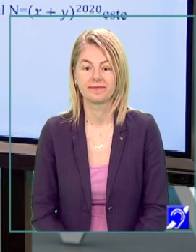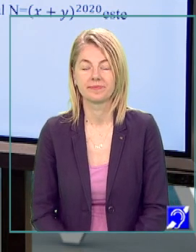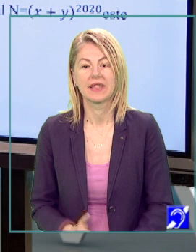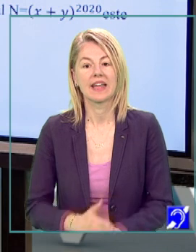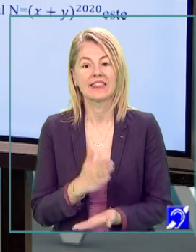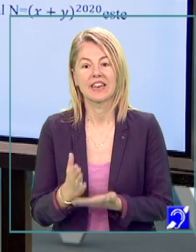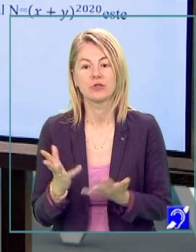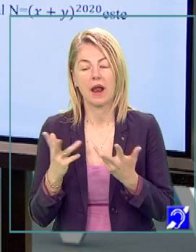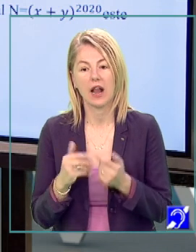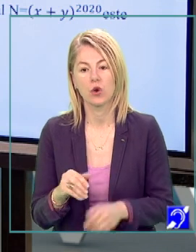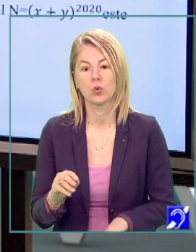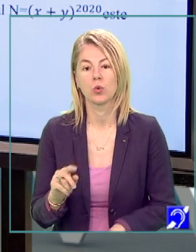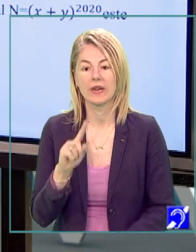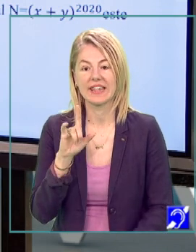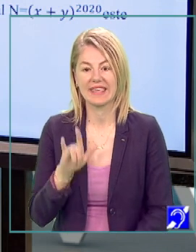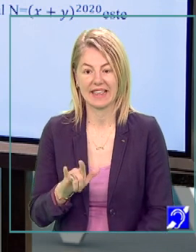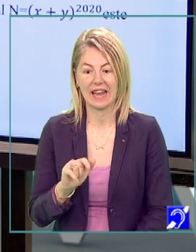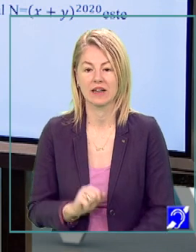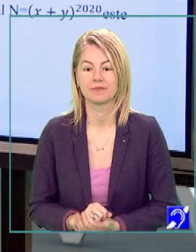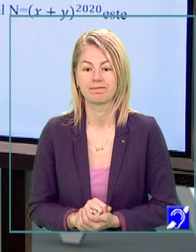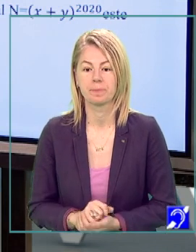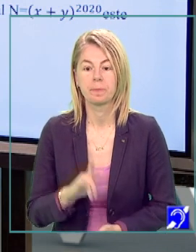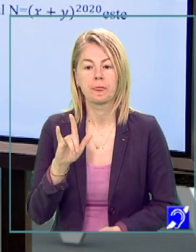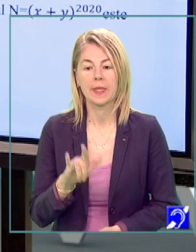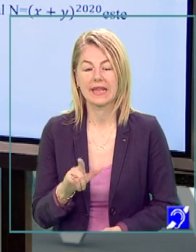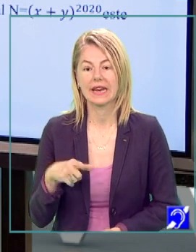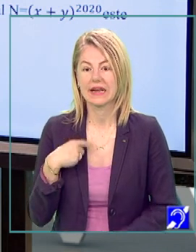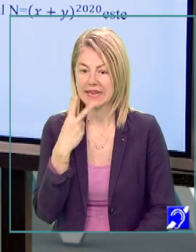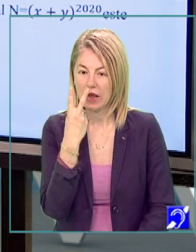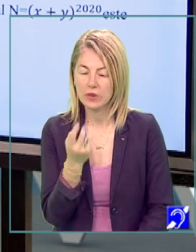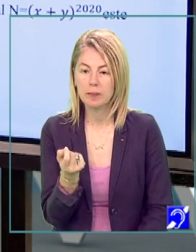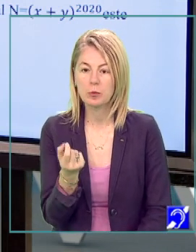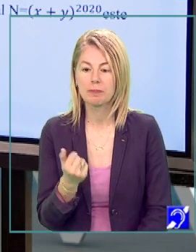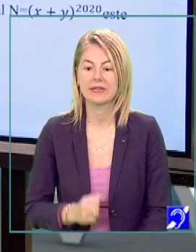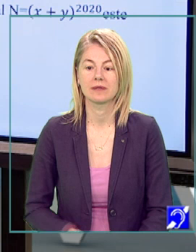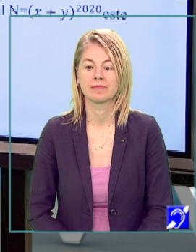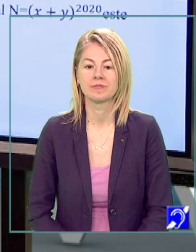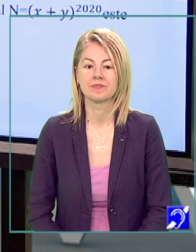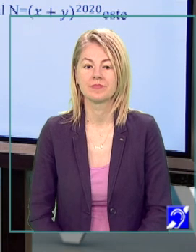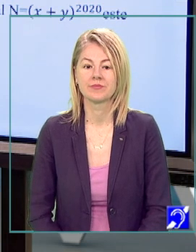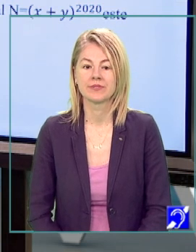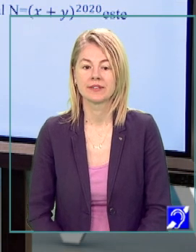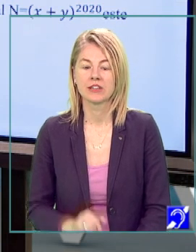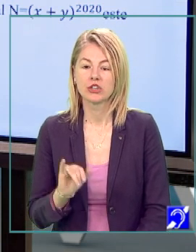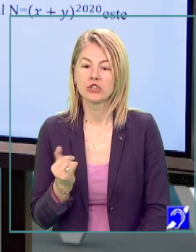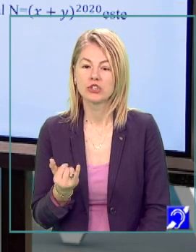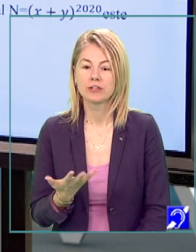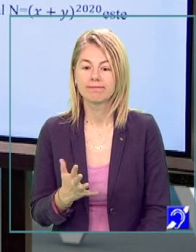Să trecem la calculul lui y. La calculul lui y ne uităm un pic și